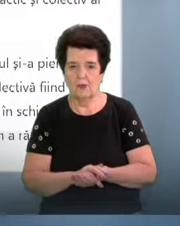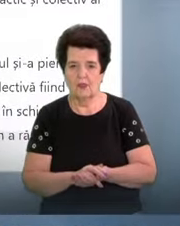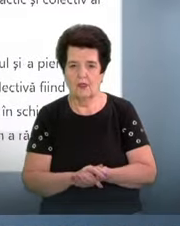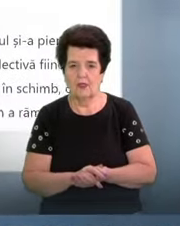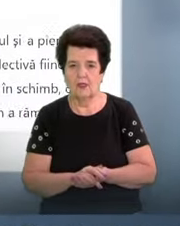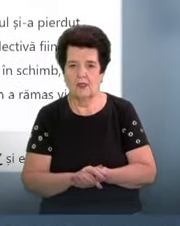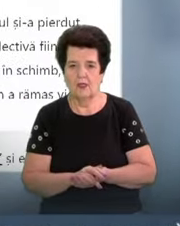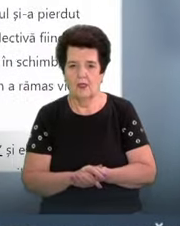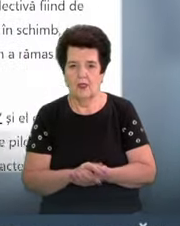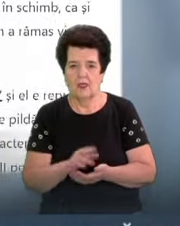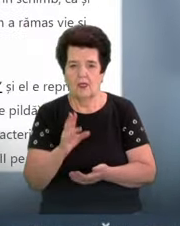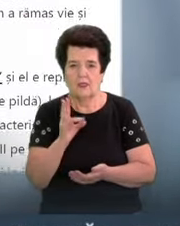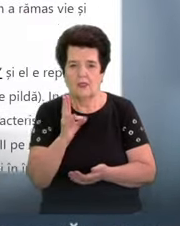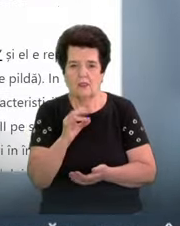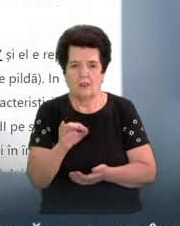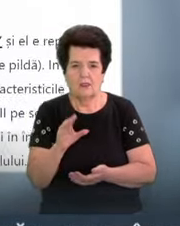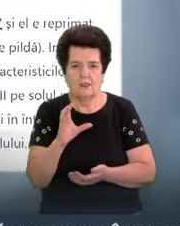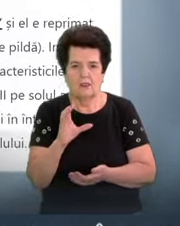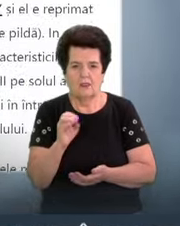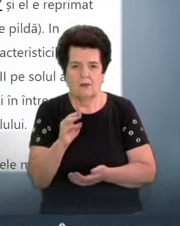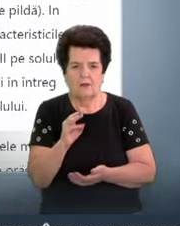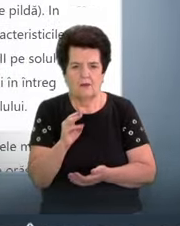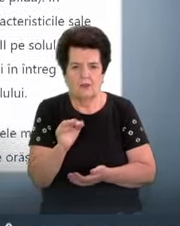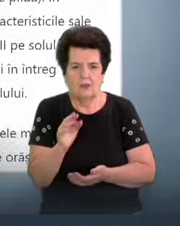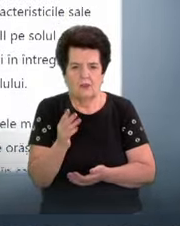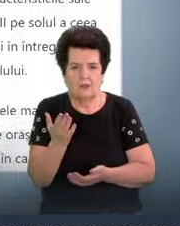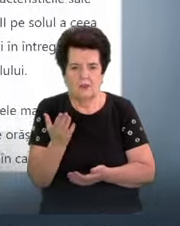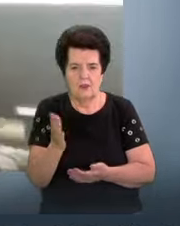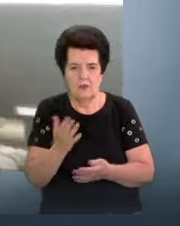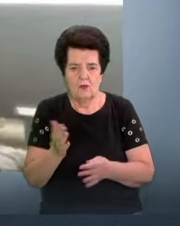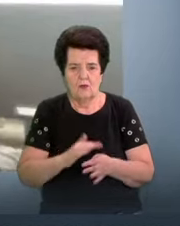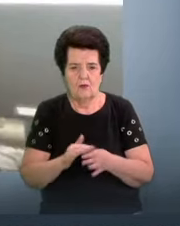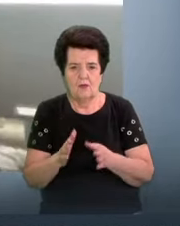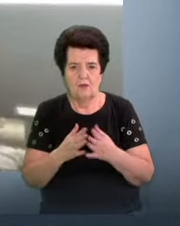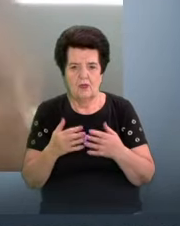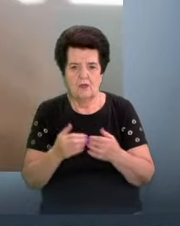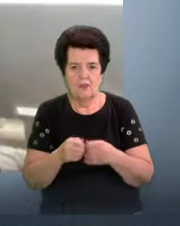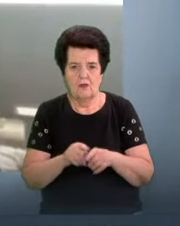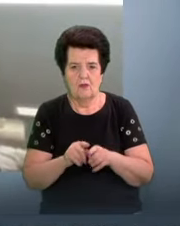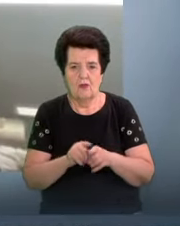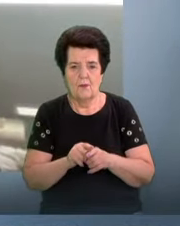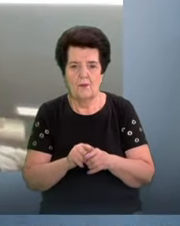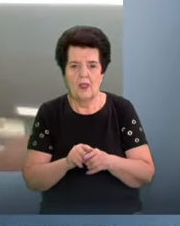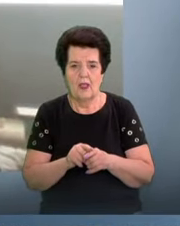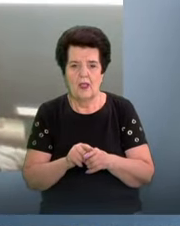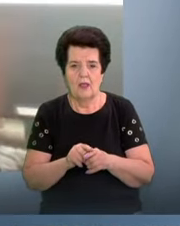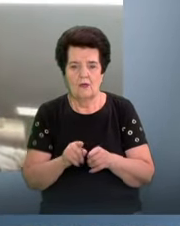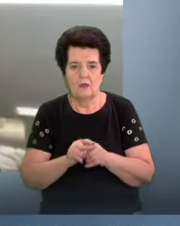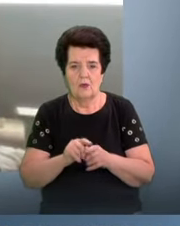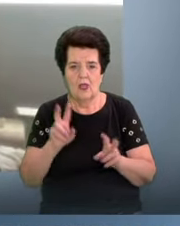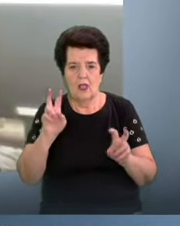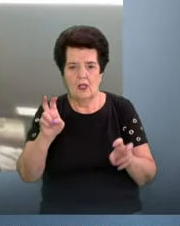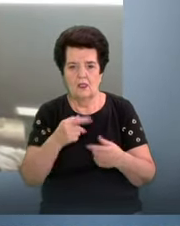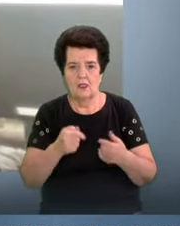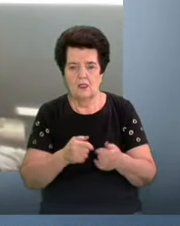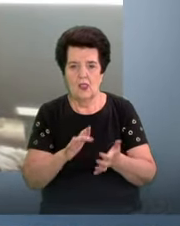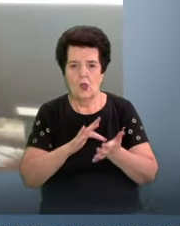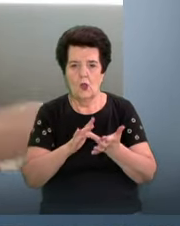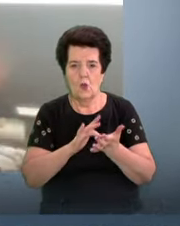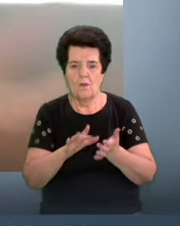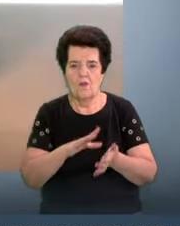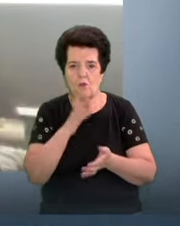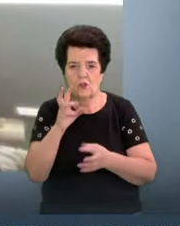acest misticism iudaic care coboară din cabală. Și săptămâna trecută am făcut un articol despre romi, de